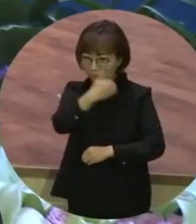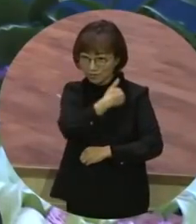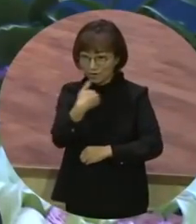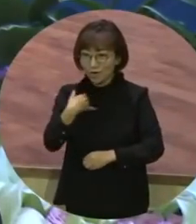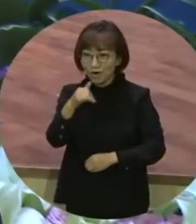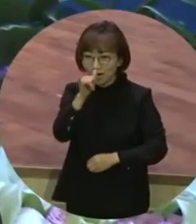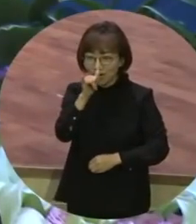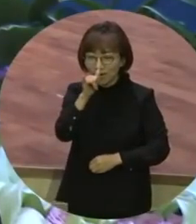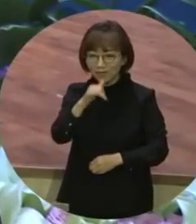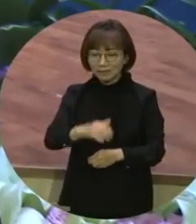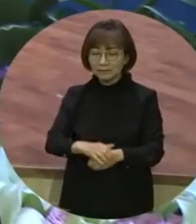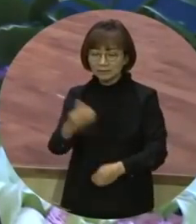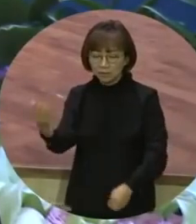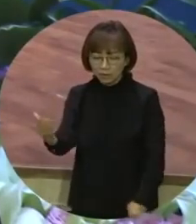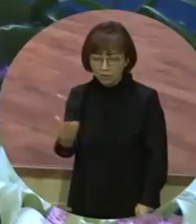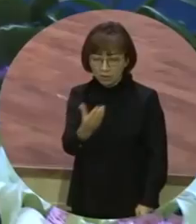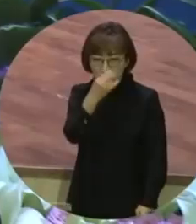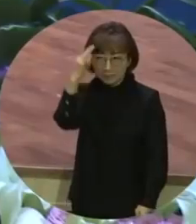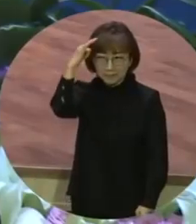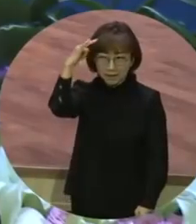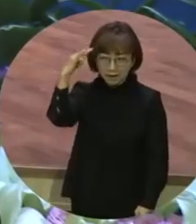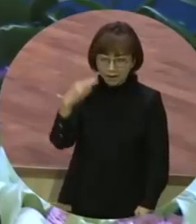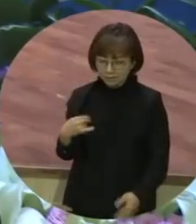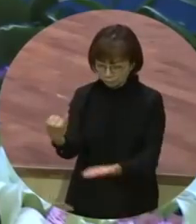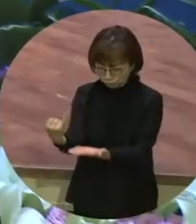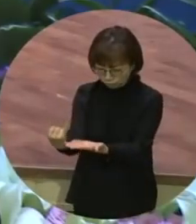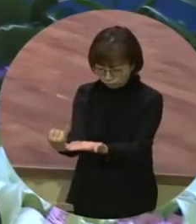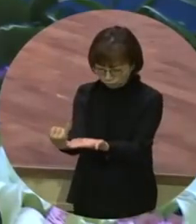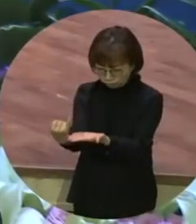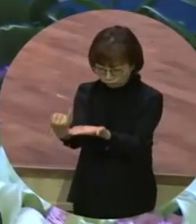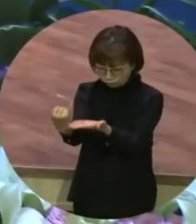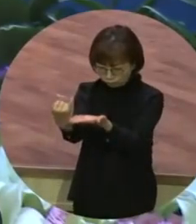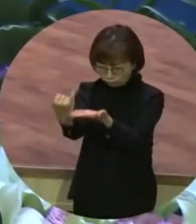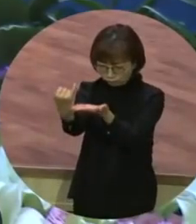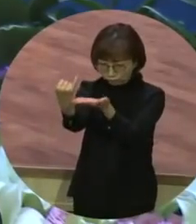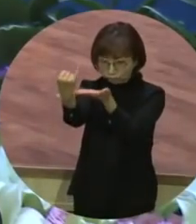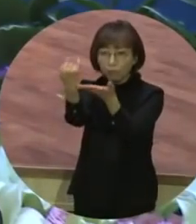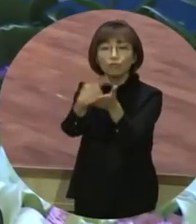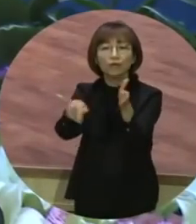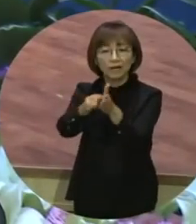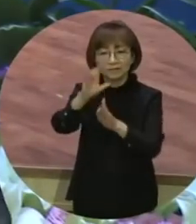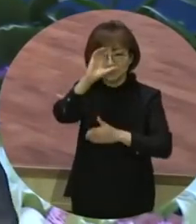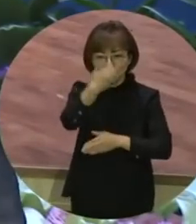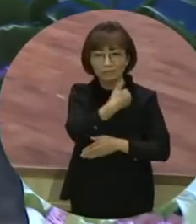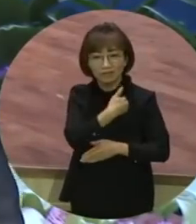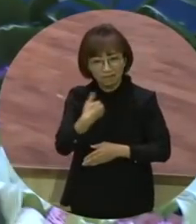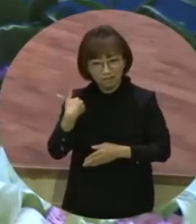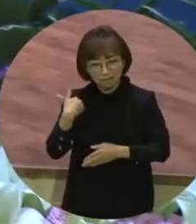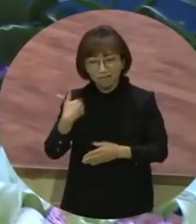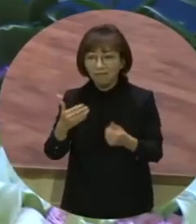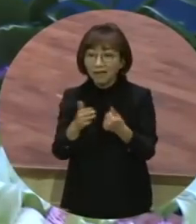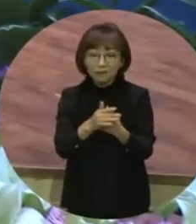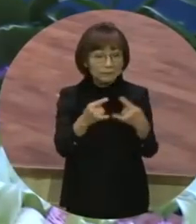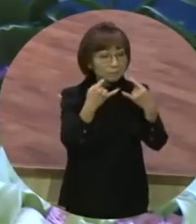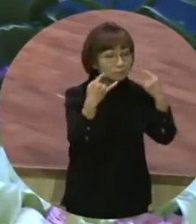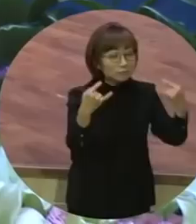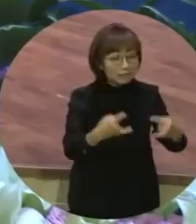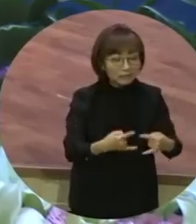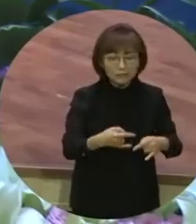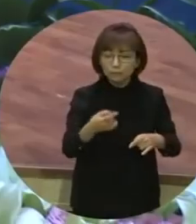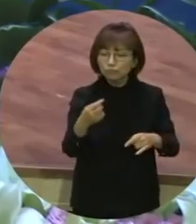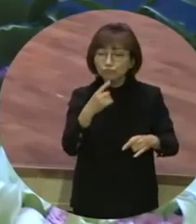성모 마리아를 공경하는 성당이라 그런 뜻입니다. 그래서 파리뿐만 아니라 여러 지역에